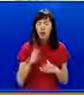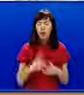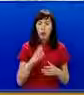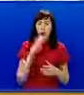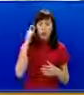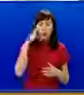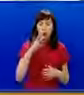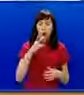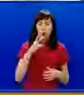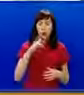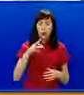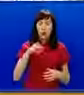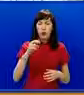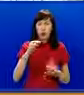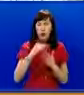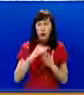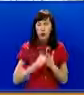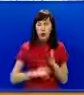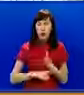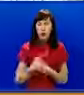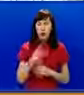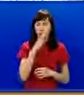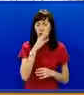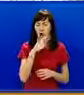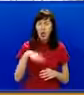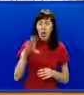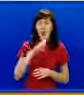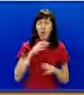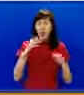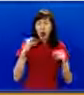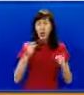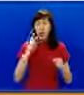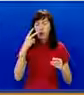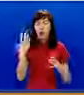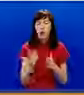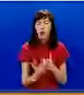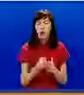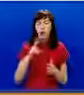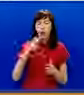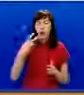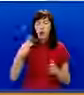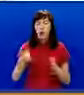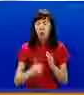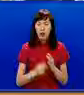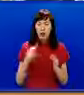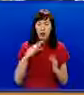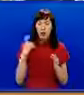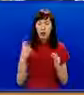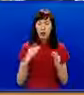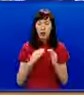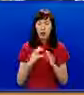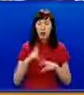Түстікте нұрлы жер тұрғын үй құрылысы бағдарламасы аясында барлық қаржыландыру көздері арқылы 226 көп қабатты үйдің